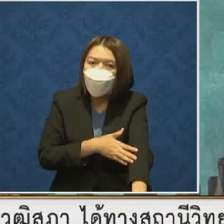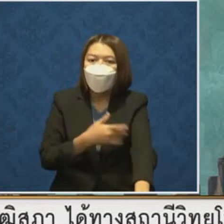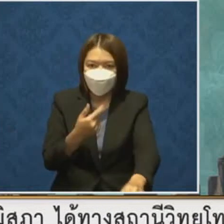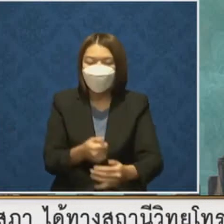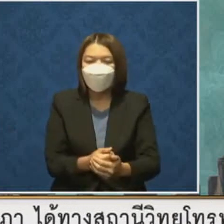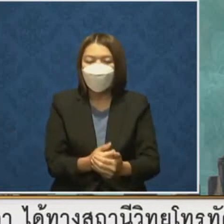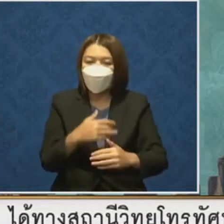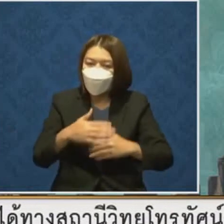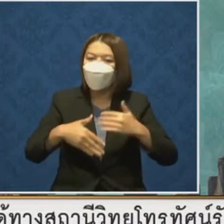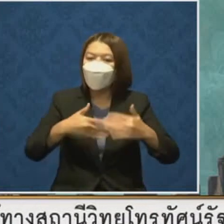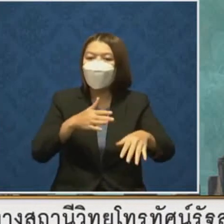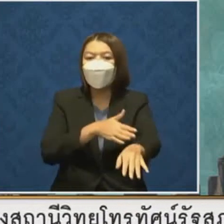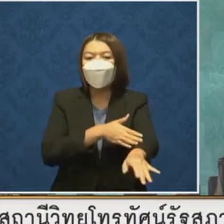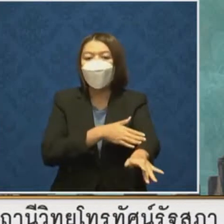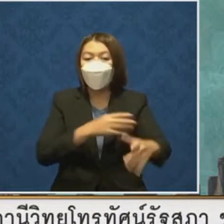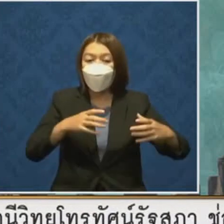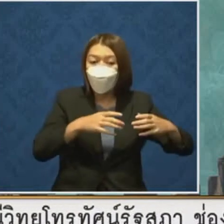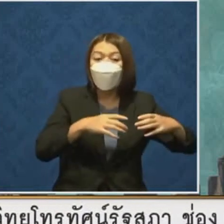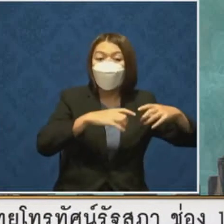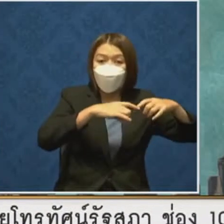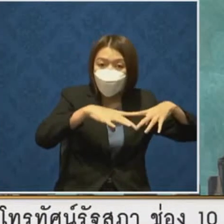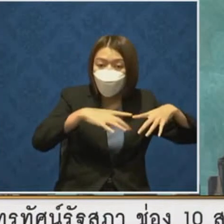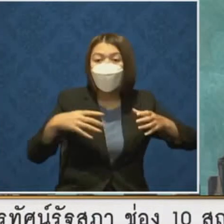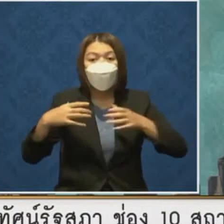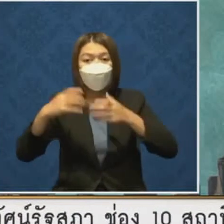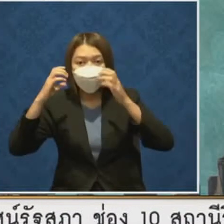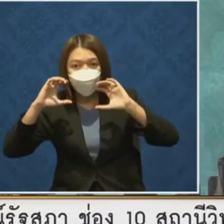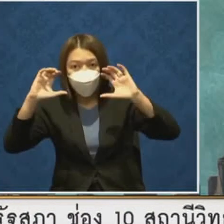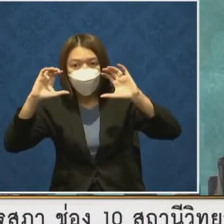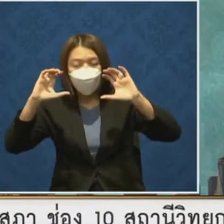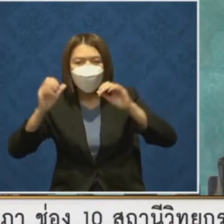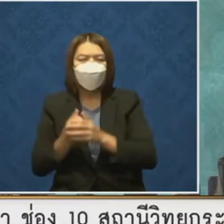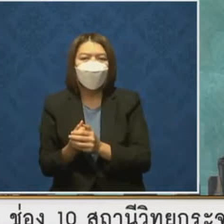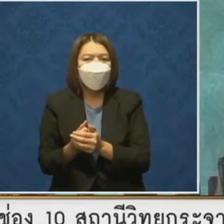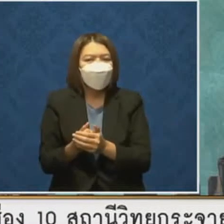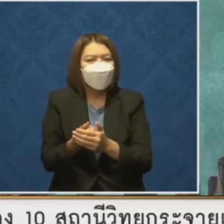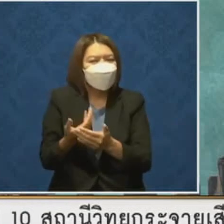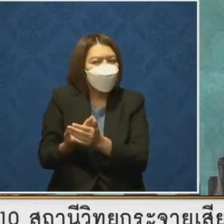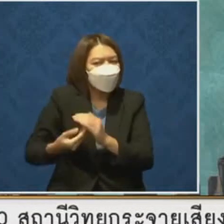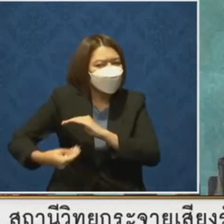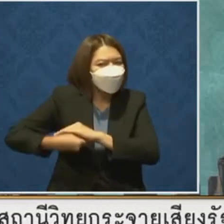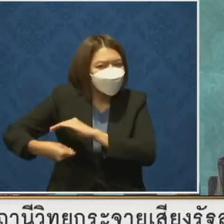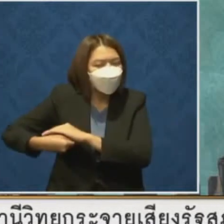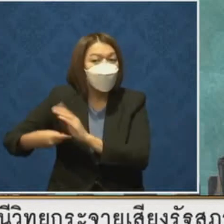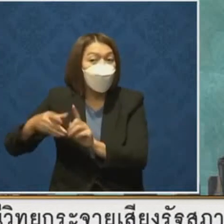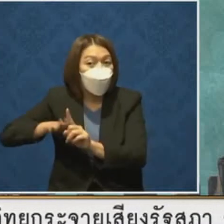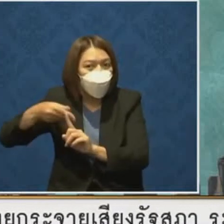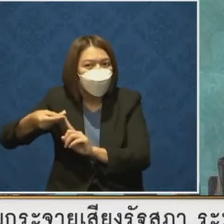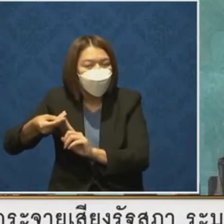ไปไงพวกมาหลักไปไงหลับหูหลับตาโหวตให้ไปต่อให้มีหลักฐานดีขนาดไหนคุณก็ต้องโหวตให้พวกเดียวกันอยู่แล้วไงเ